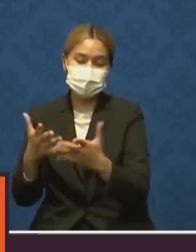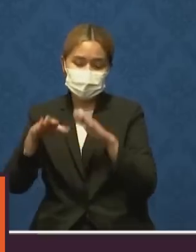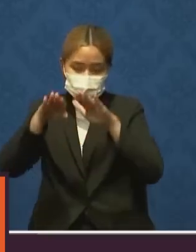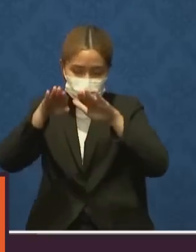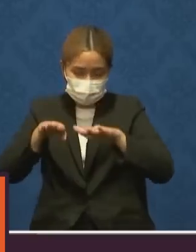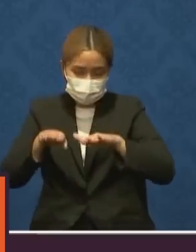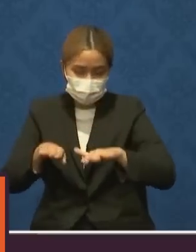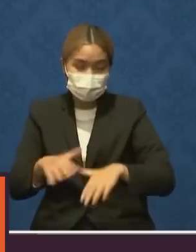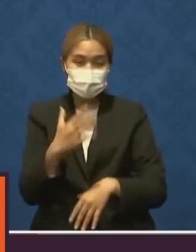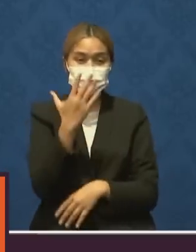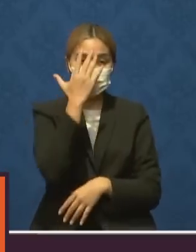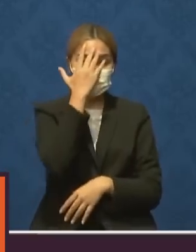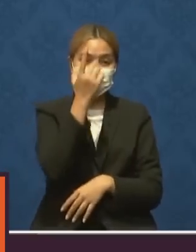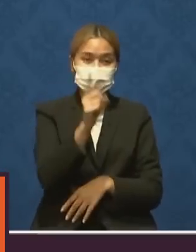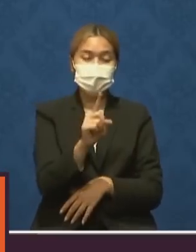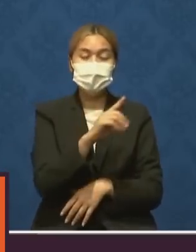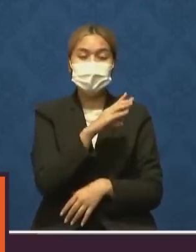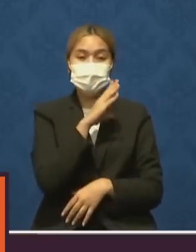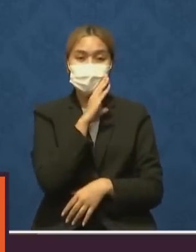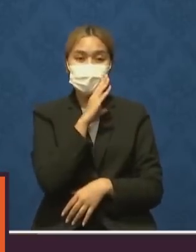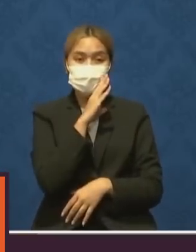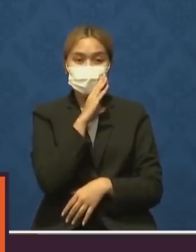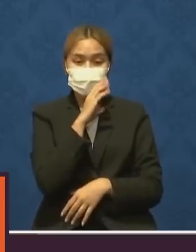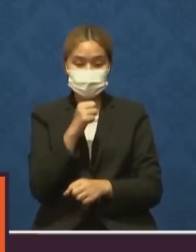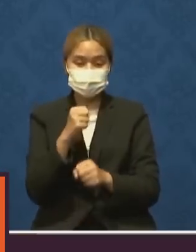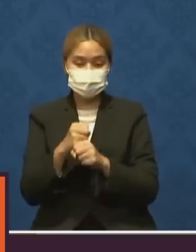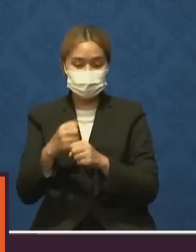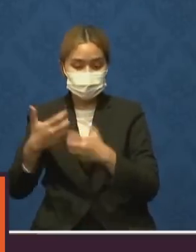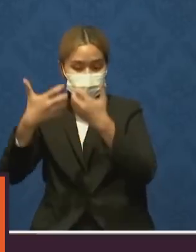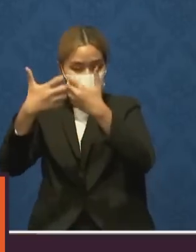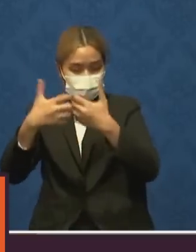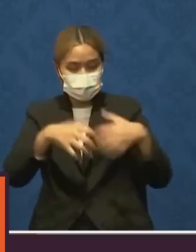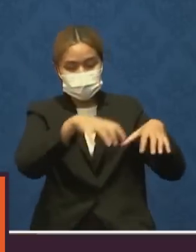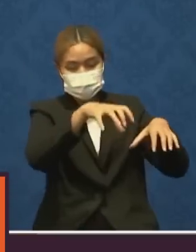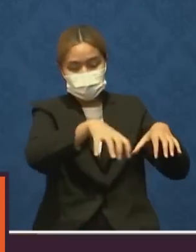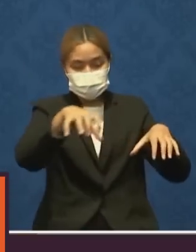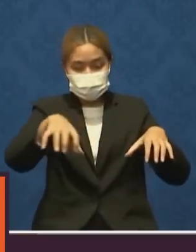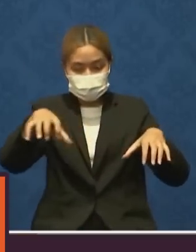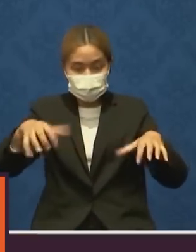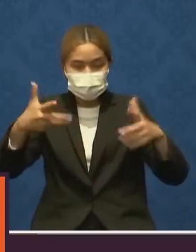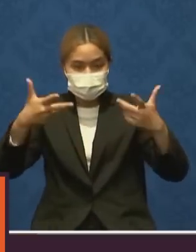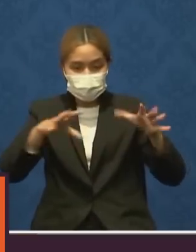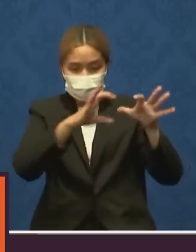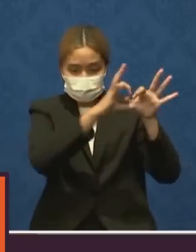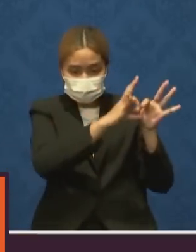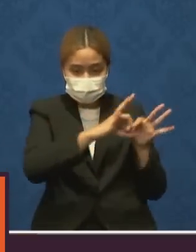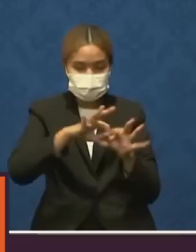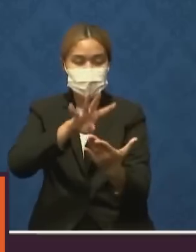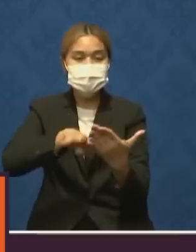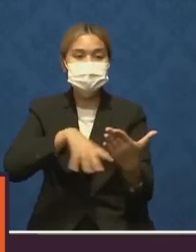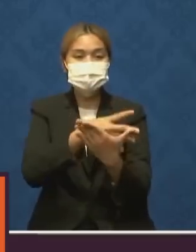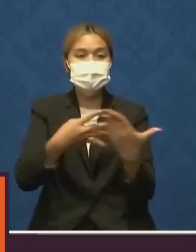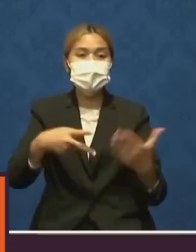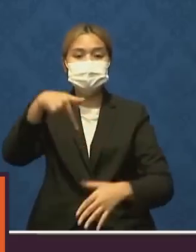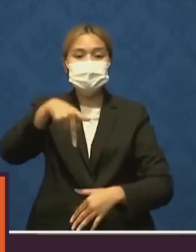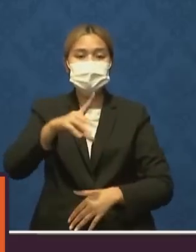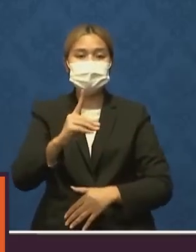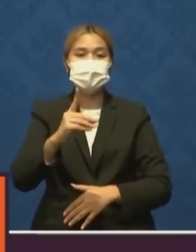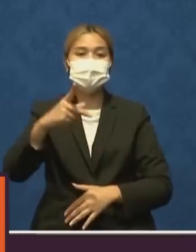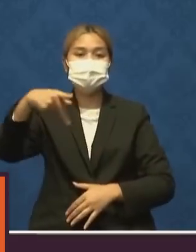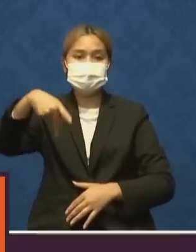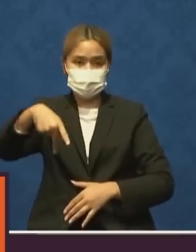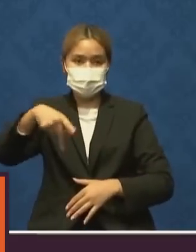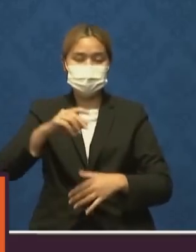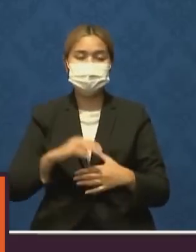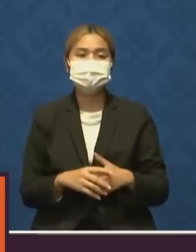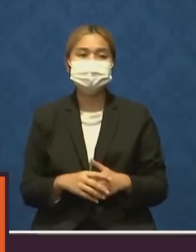เพื่จะได้ว่าอะไรครับเพื่จะได้อ้างว่าจะไปอนุมัยลไฟาเพิ่มให้มสอดค้องกัแผนPDPครับซึก